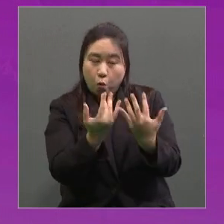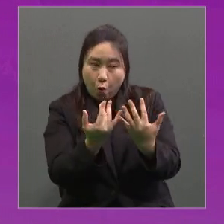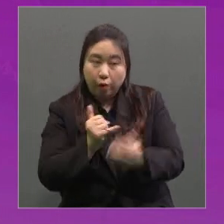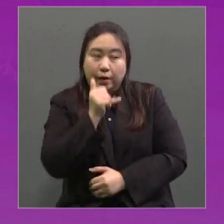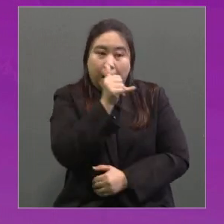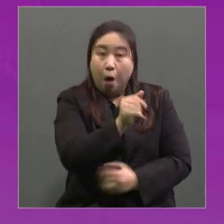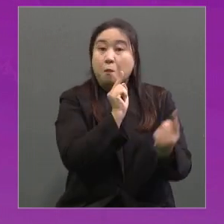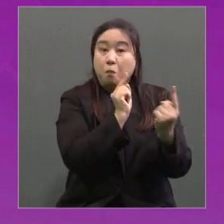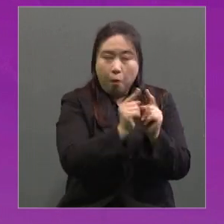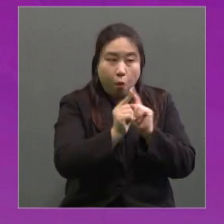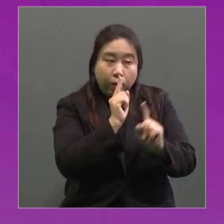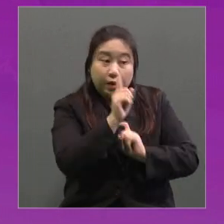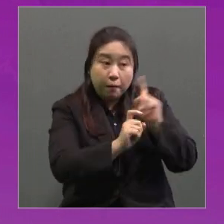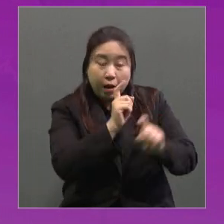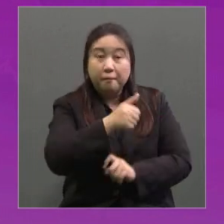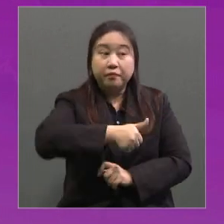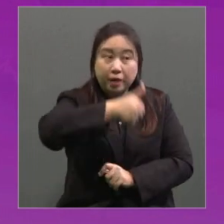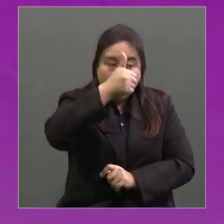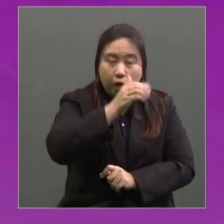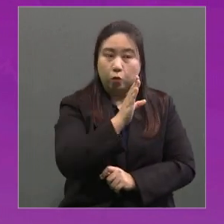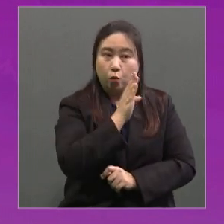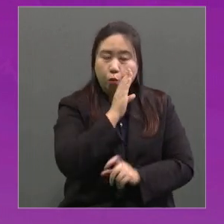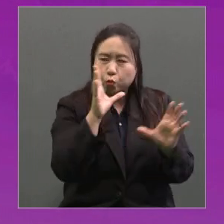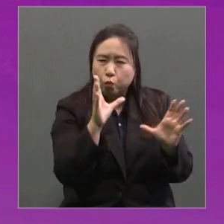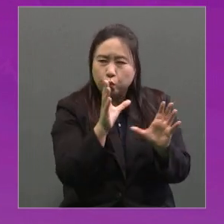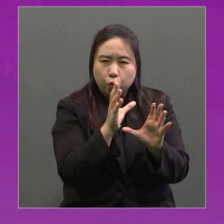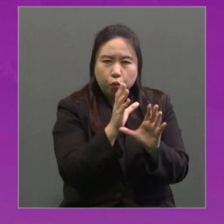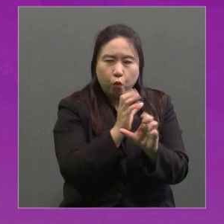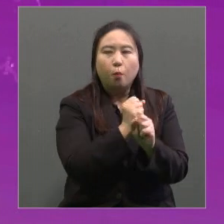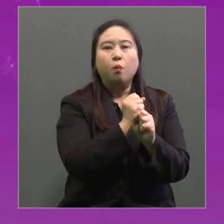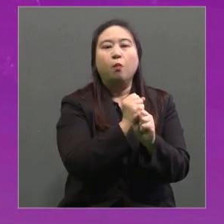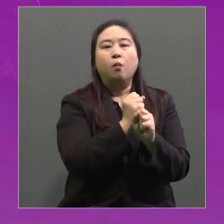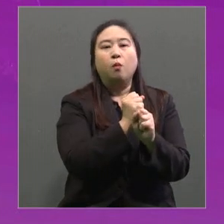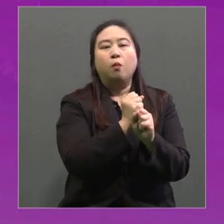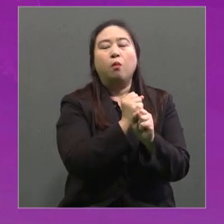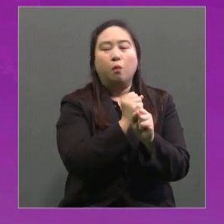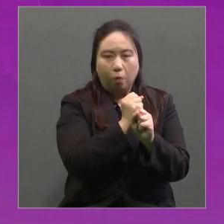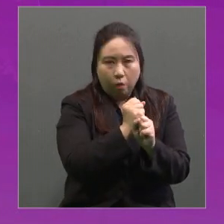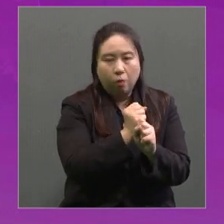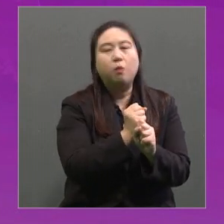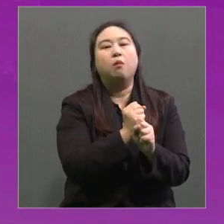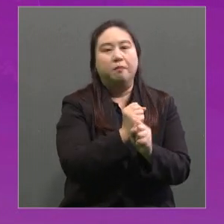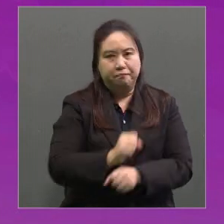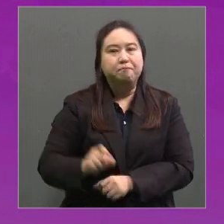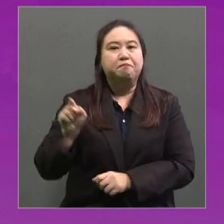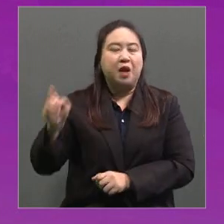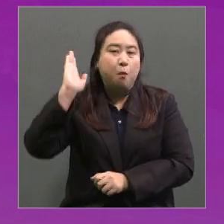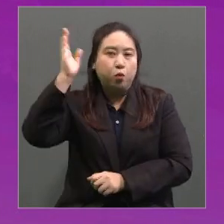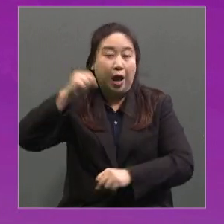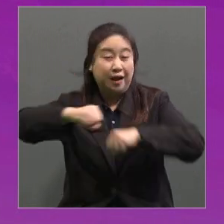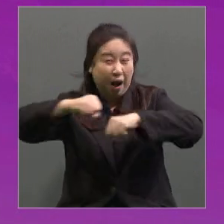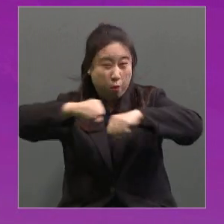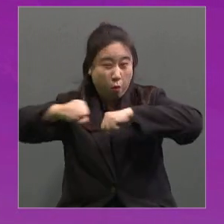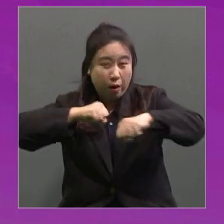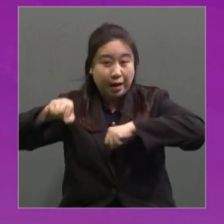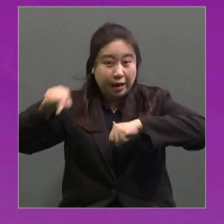คุยไปสอบปากคำได้แล้วเนี่ยและถ้าผลสอบออกมามีความปรากฏออกมาว่าการกระทำของคุณสมรักษ์เนี่ยอ